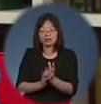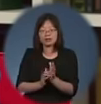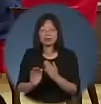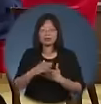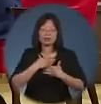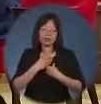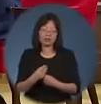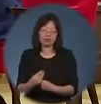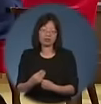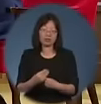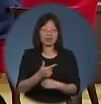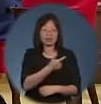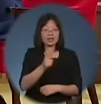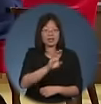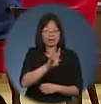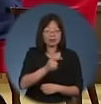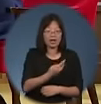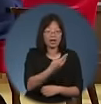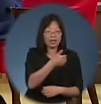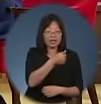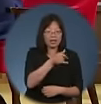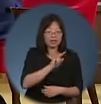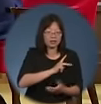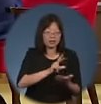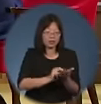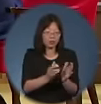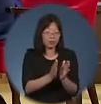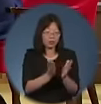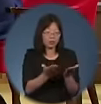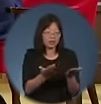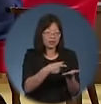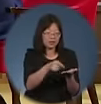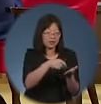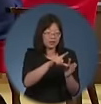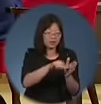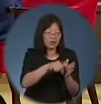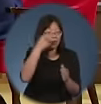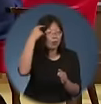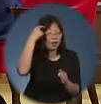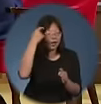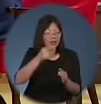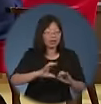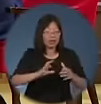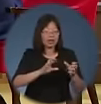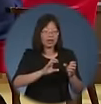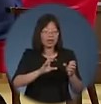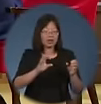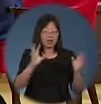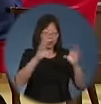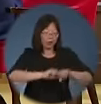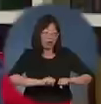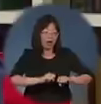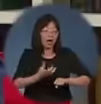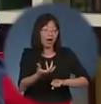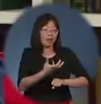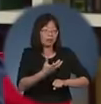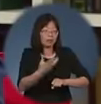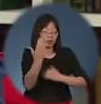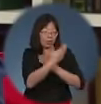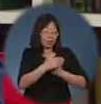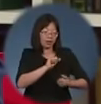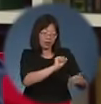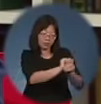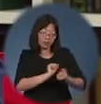평온해졌다 아의 때는 왜 고통스러웠어요 나라가 나라가 없어지는 그 아픔과 막 이런게 몸에 오셨어요 그런